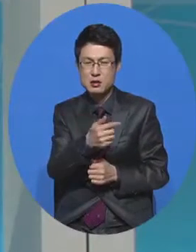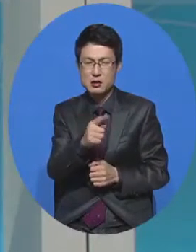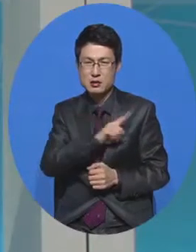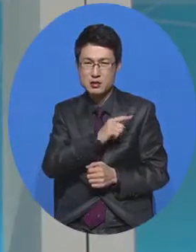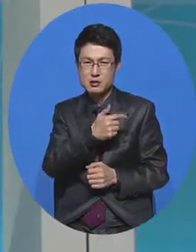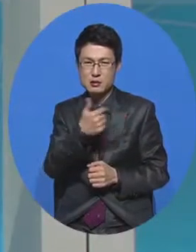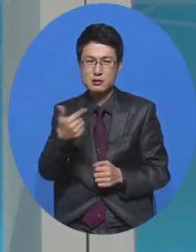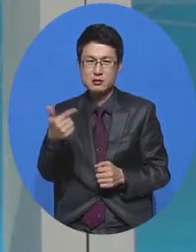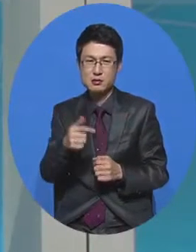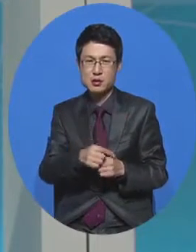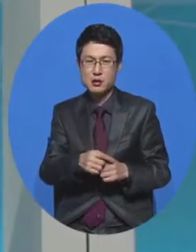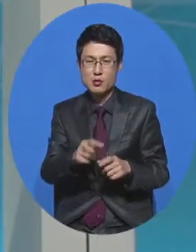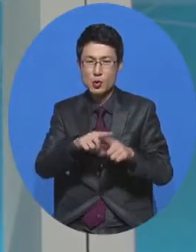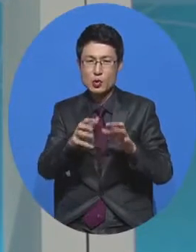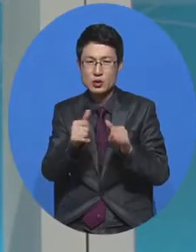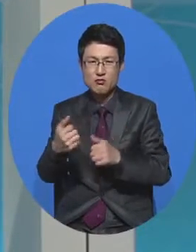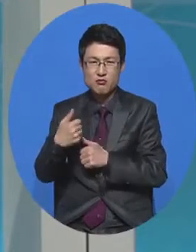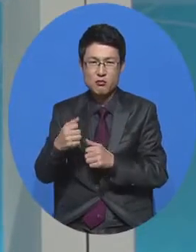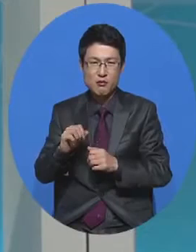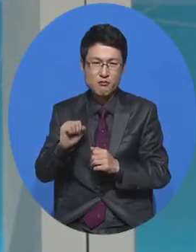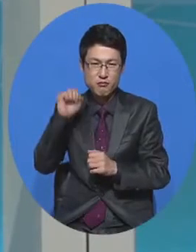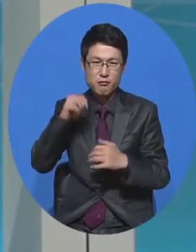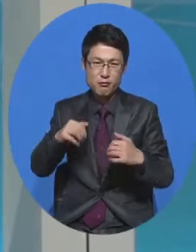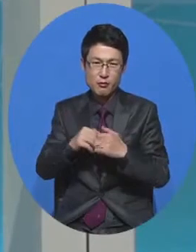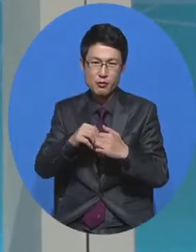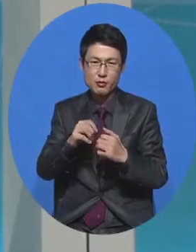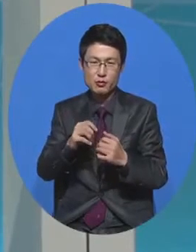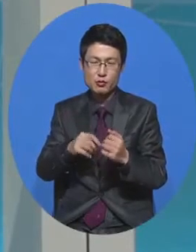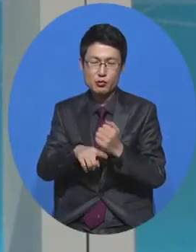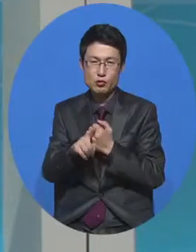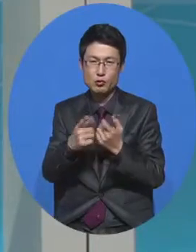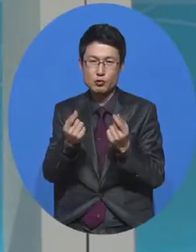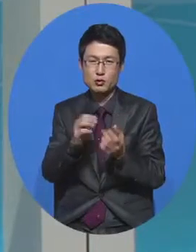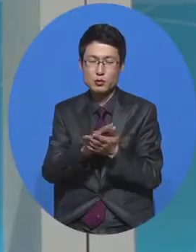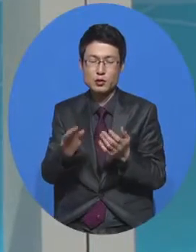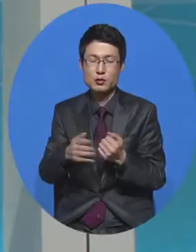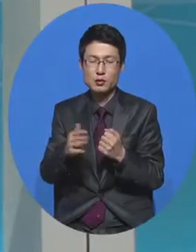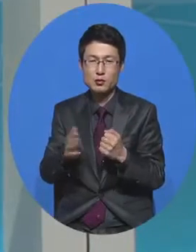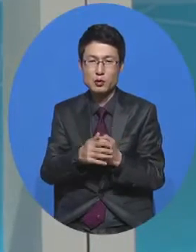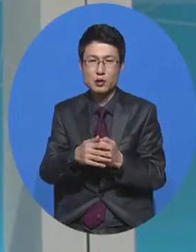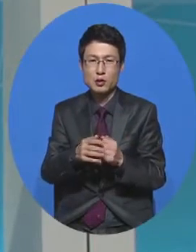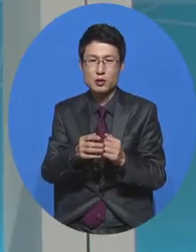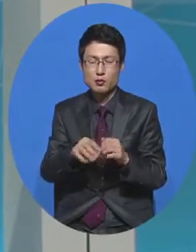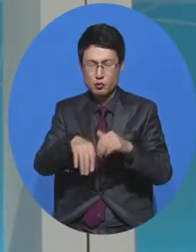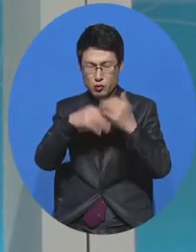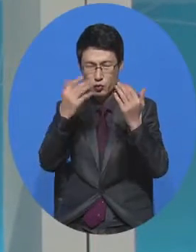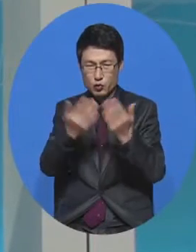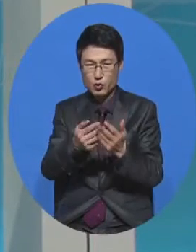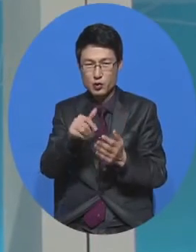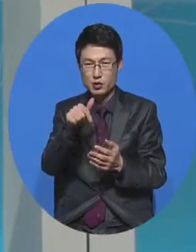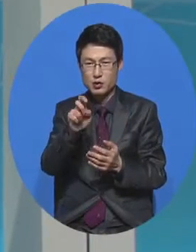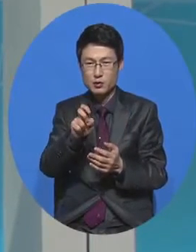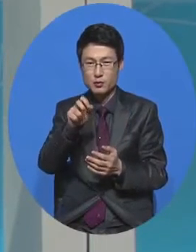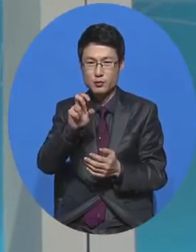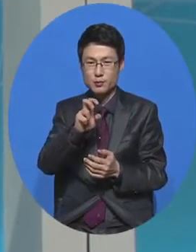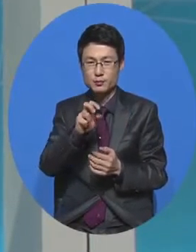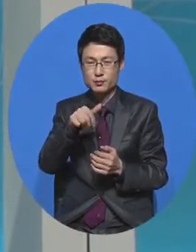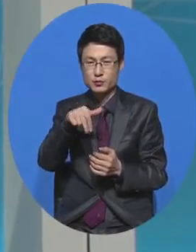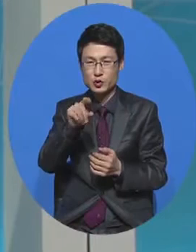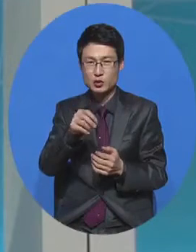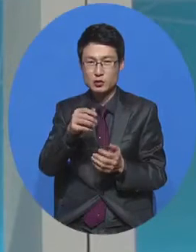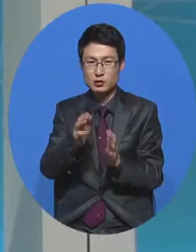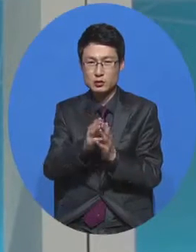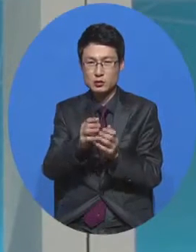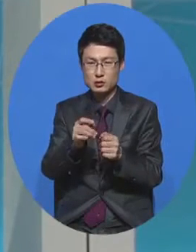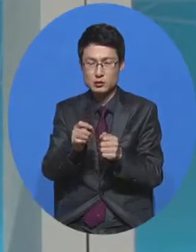기존의 검인정 교과서에 보면 전부 뭐 여기도 뭐 그 검인정 교과서 입니다 많은 특히